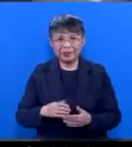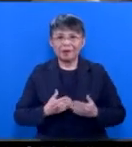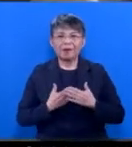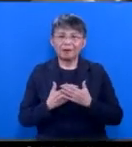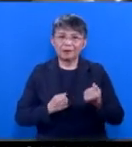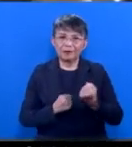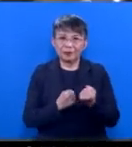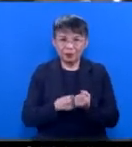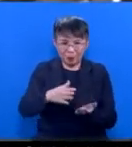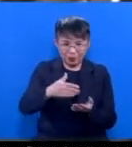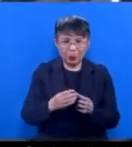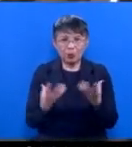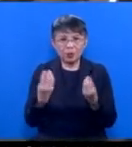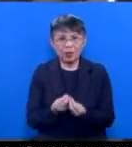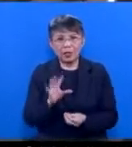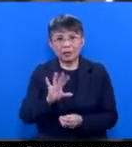berhasil mengumpulkan uang sebesar